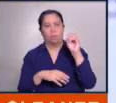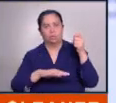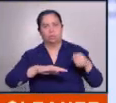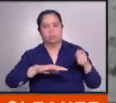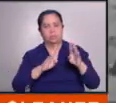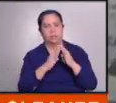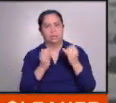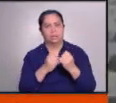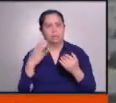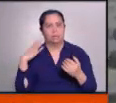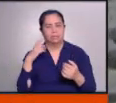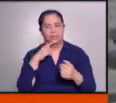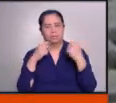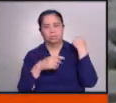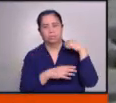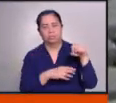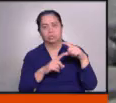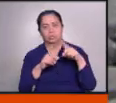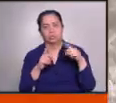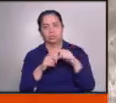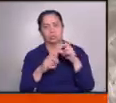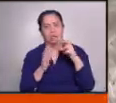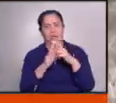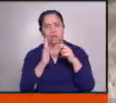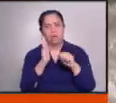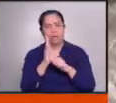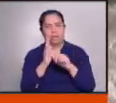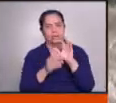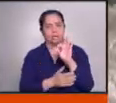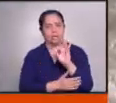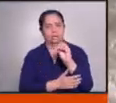ang mga barangay captain na lumabag sa Republic Act